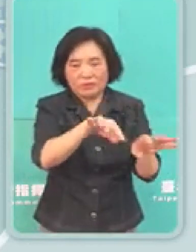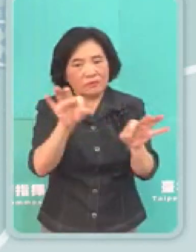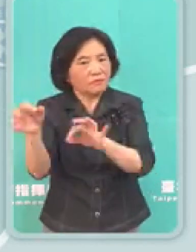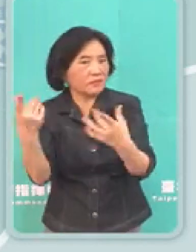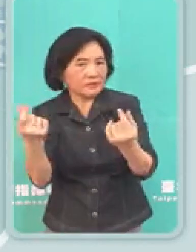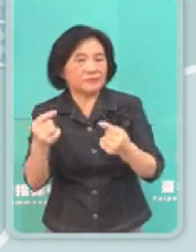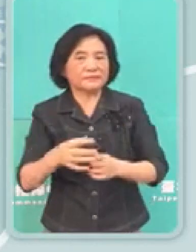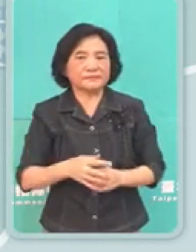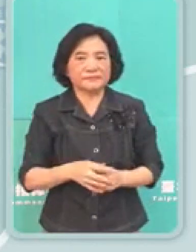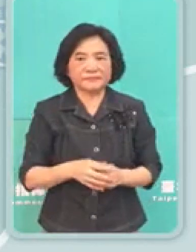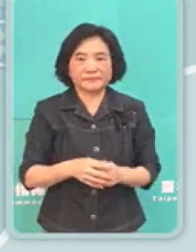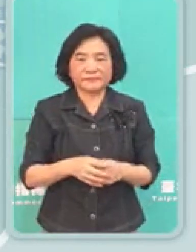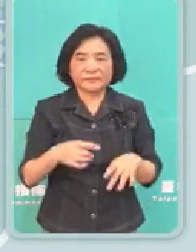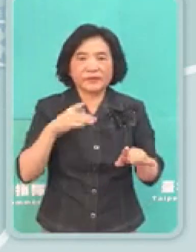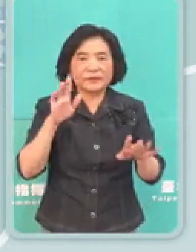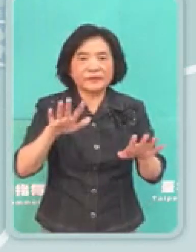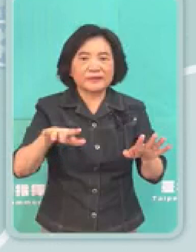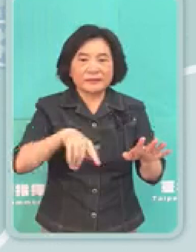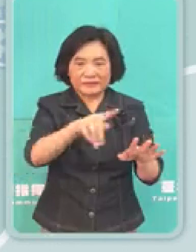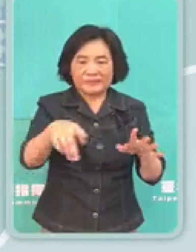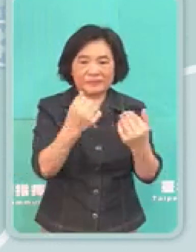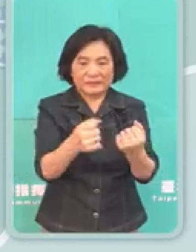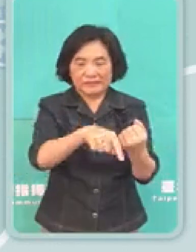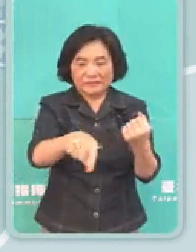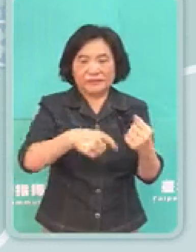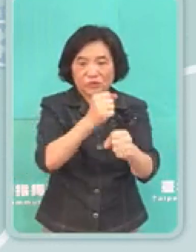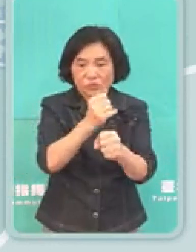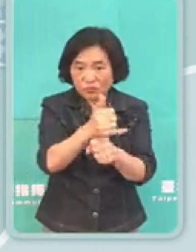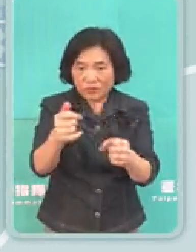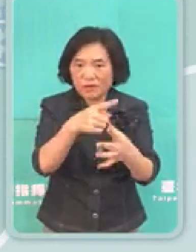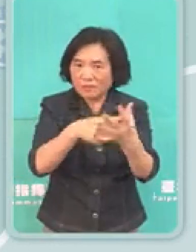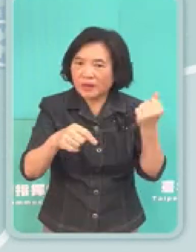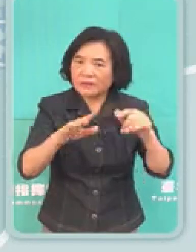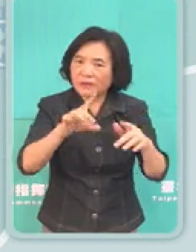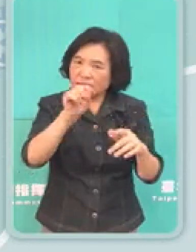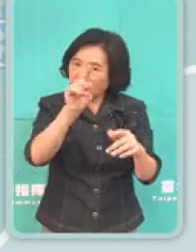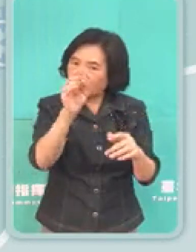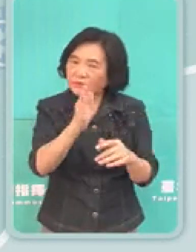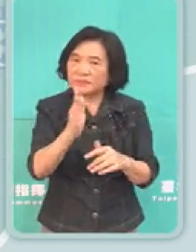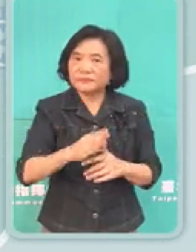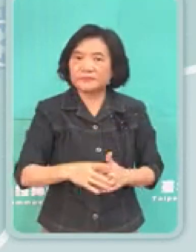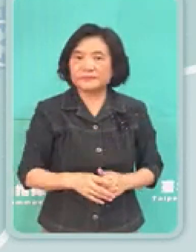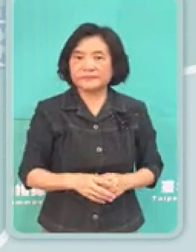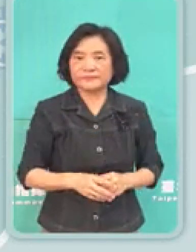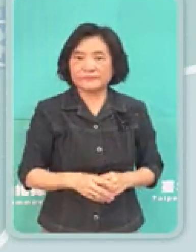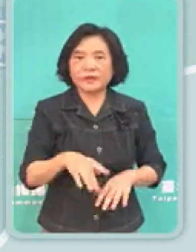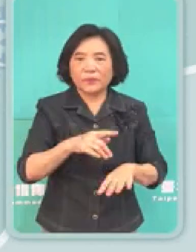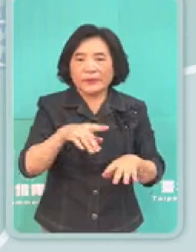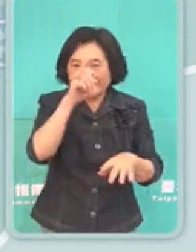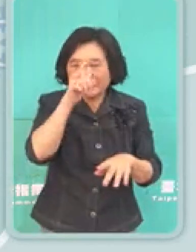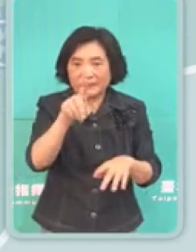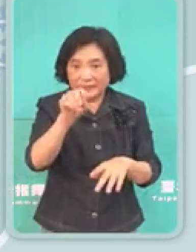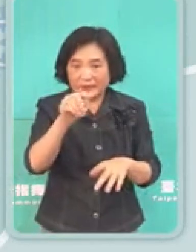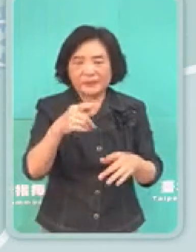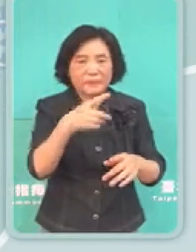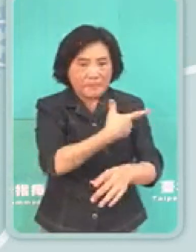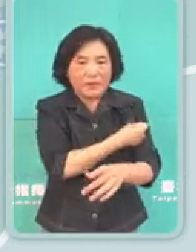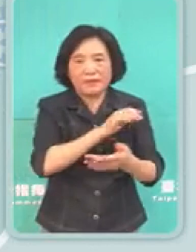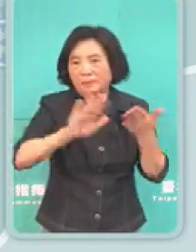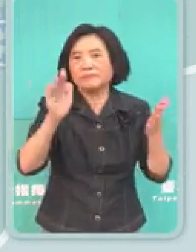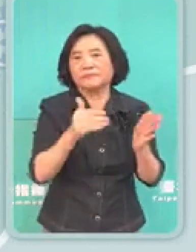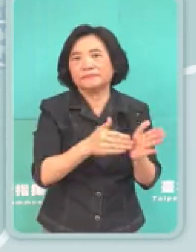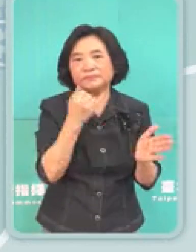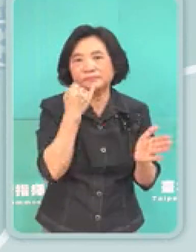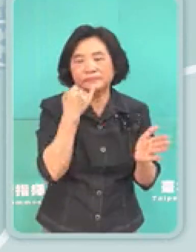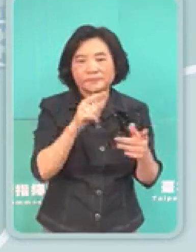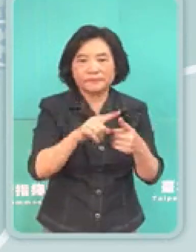大规模。把它凡是固定在那里工作的哦，我们算一算，大概有10000个哦，都要处理掉。再来是